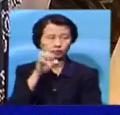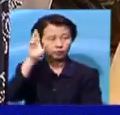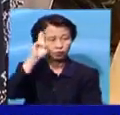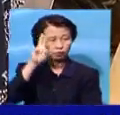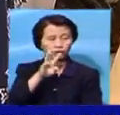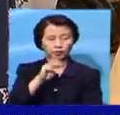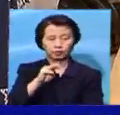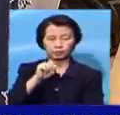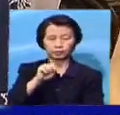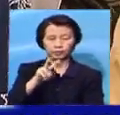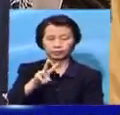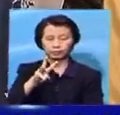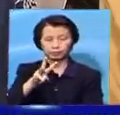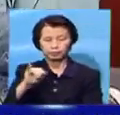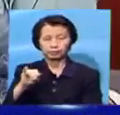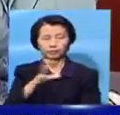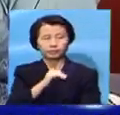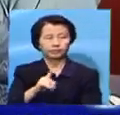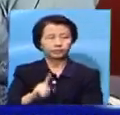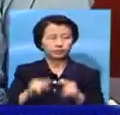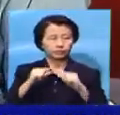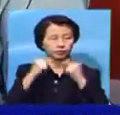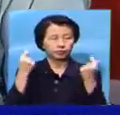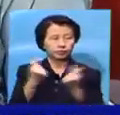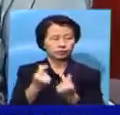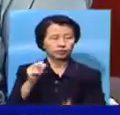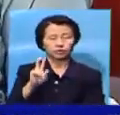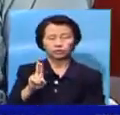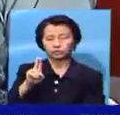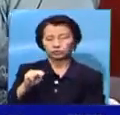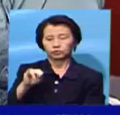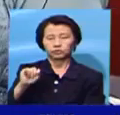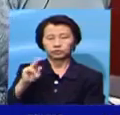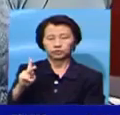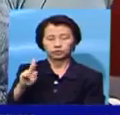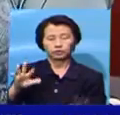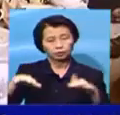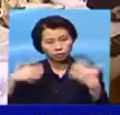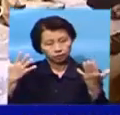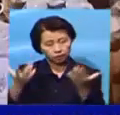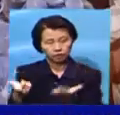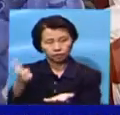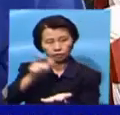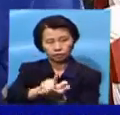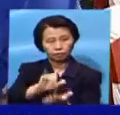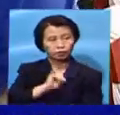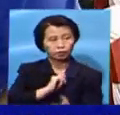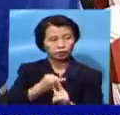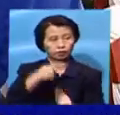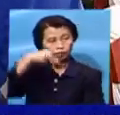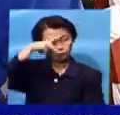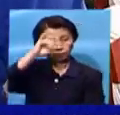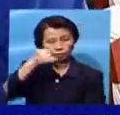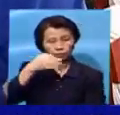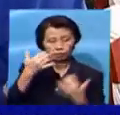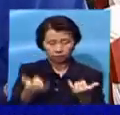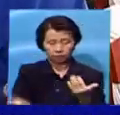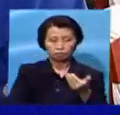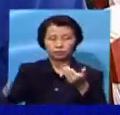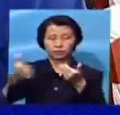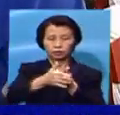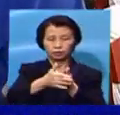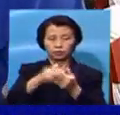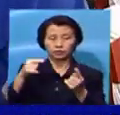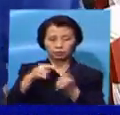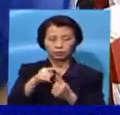mawi Samsul yusof dan juga kumpulan unik jadi sekian saja laporan saya daripada ser perdana Putrajaya kita kembali bersama zarul